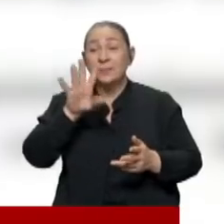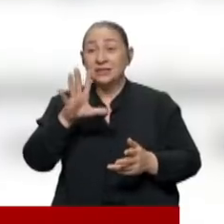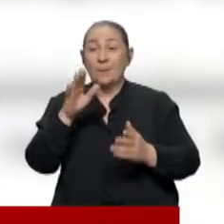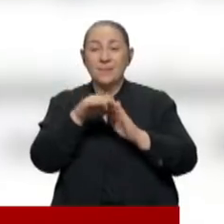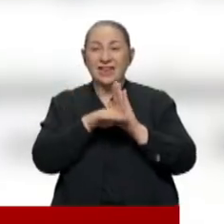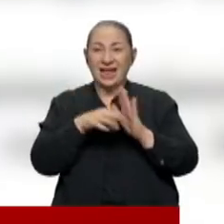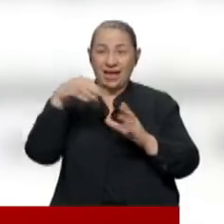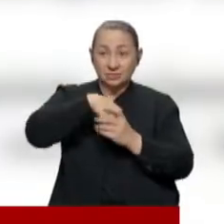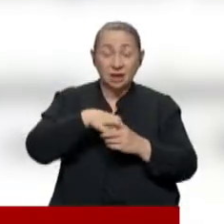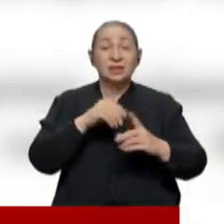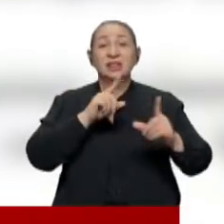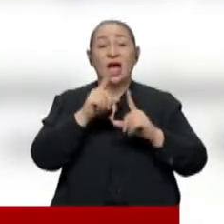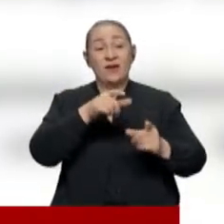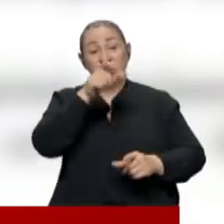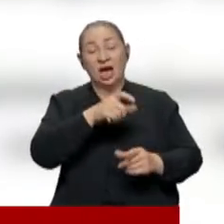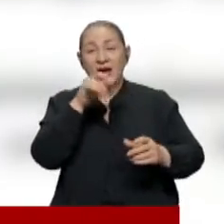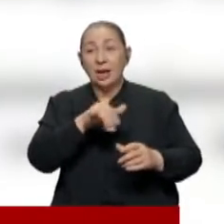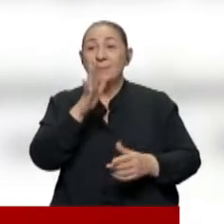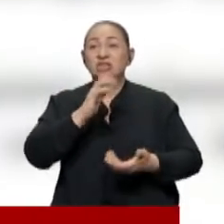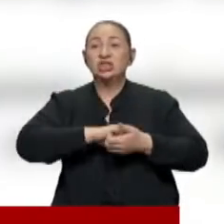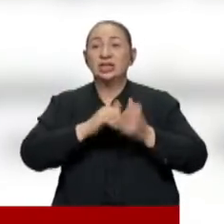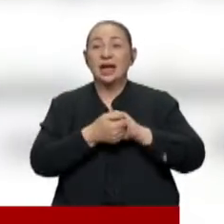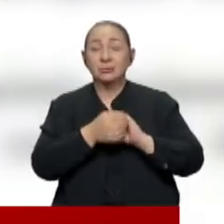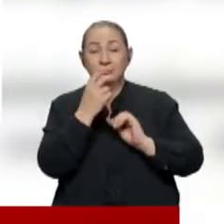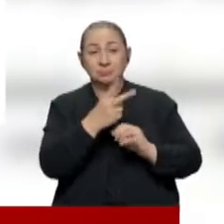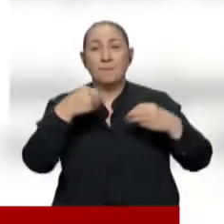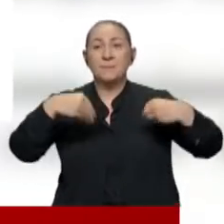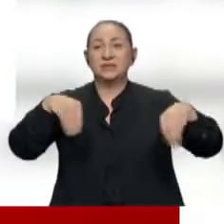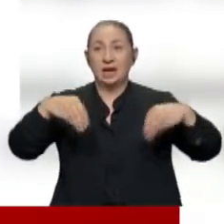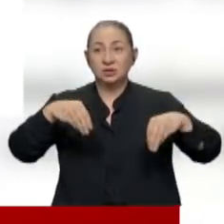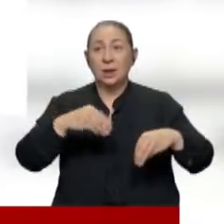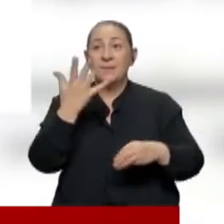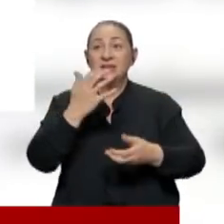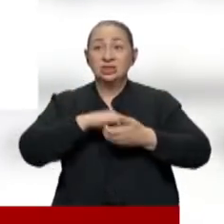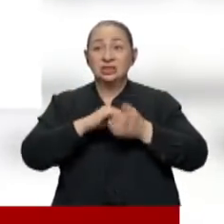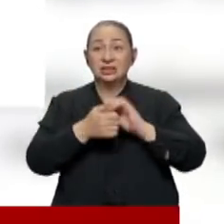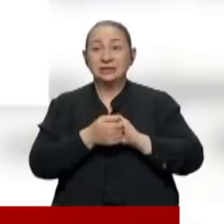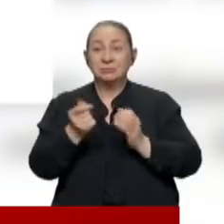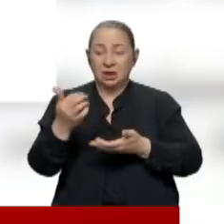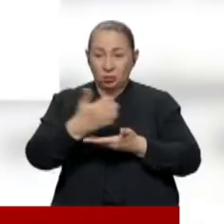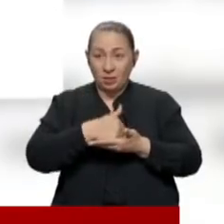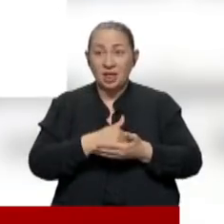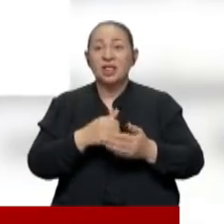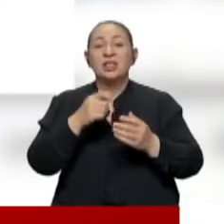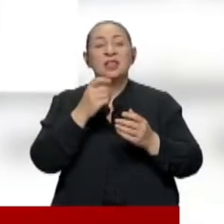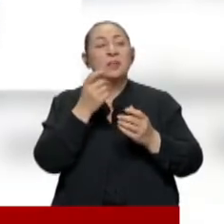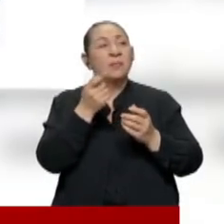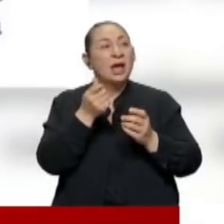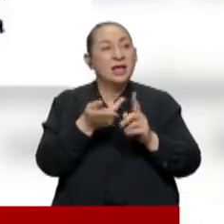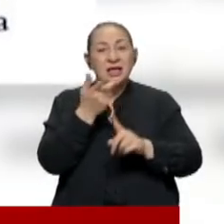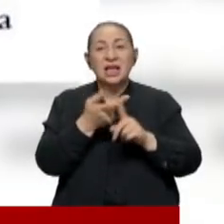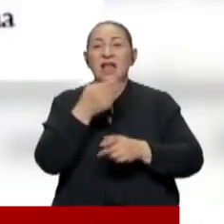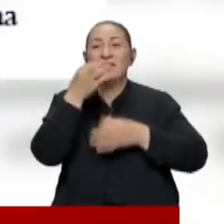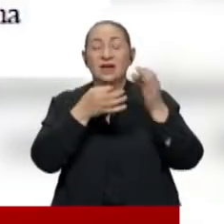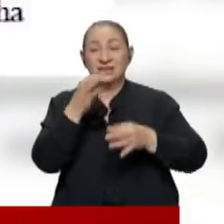maddeleri kapsamında Davacı hakkında 5'li çetenin hamisi ve pazarlamacısı 5'li çetenin tahsildarı tefecilere hizmet